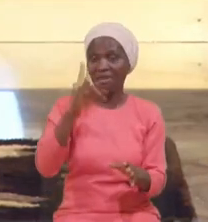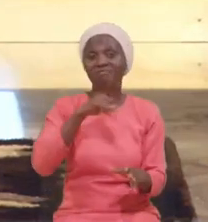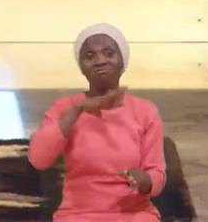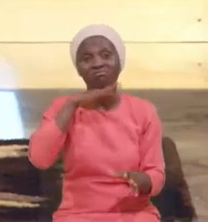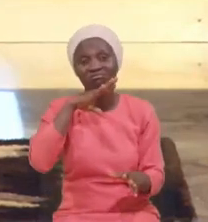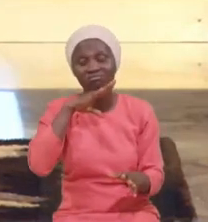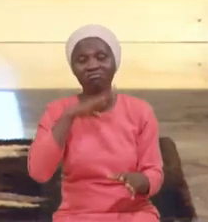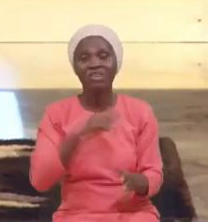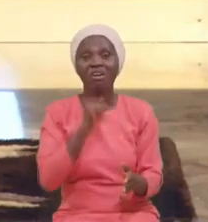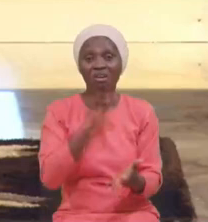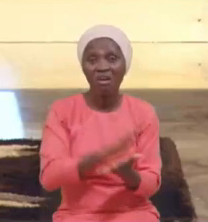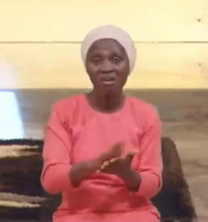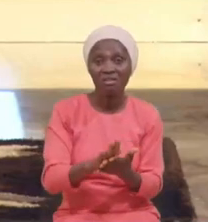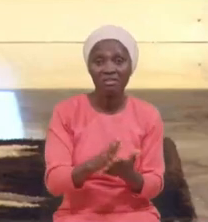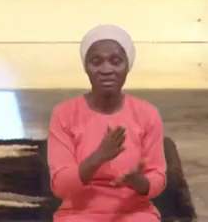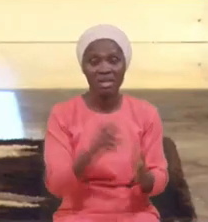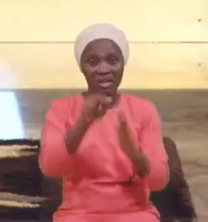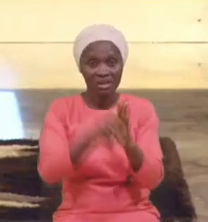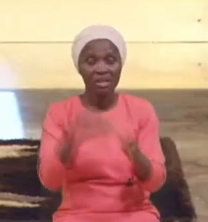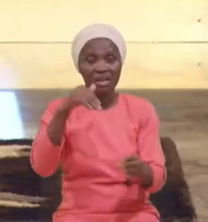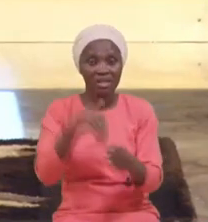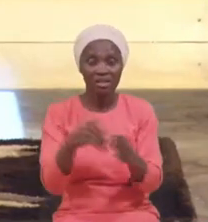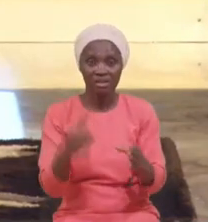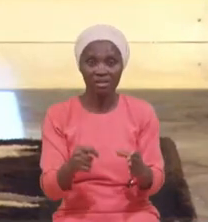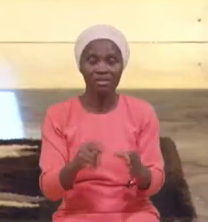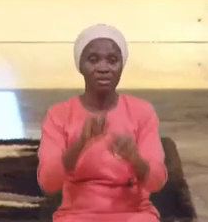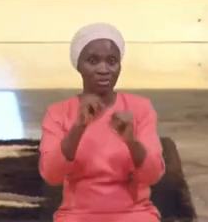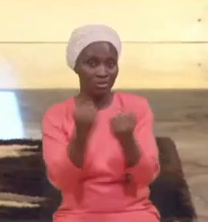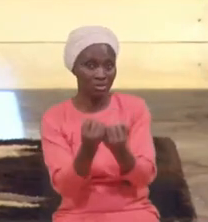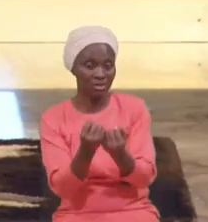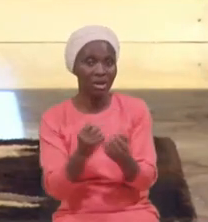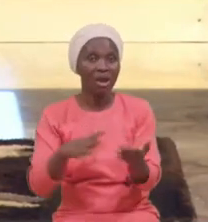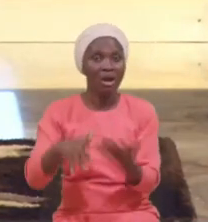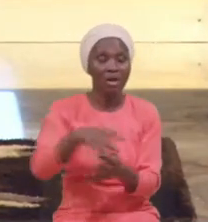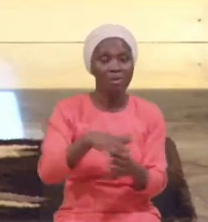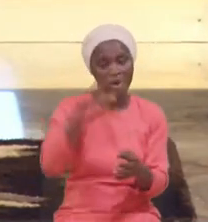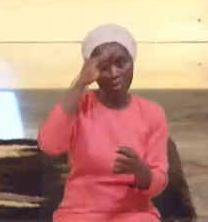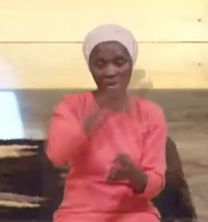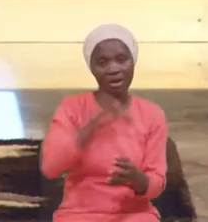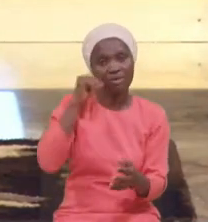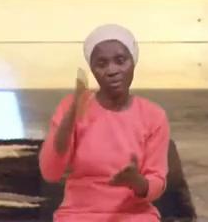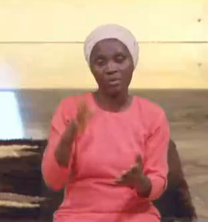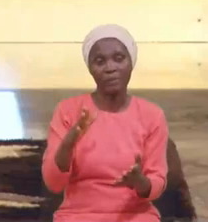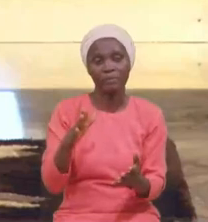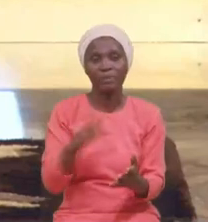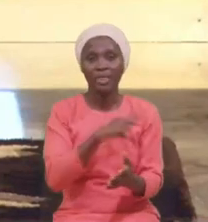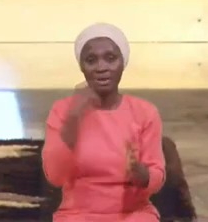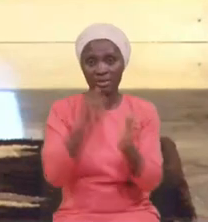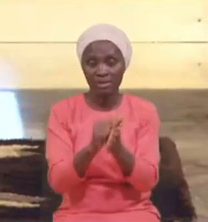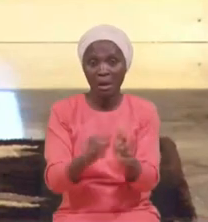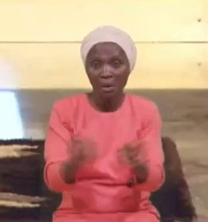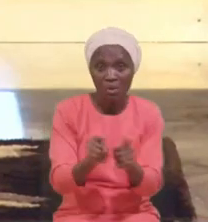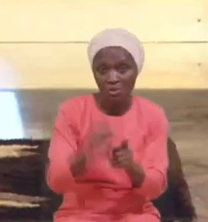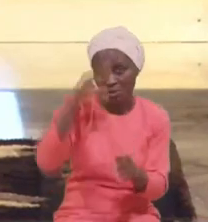voyez l'impureté dans la société parmi les femmes et parmi les hommes. 27. Et de